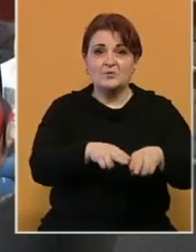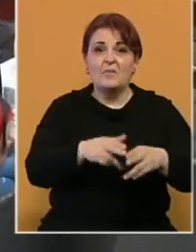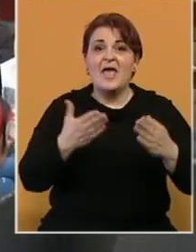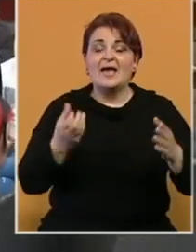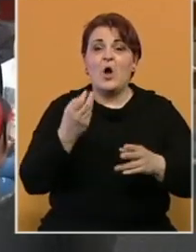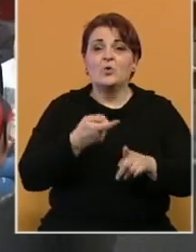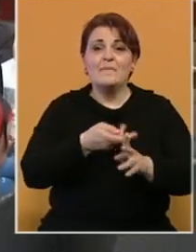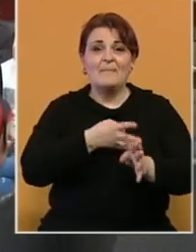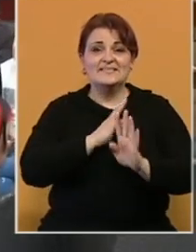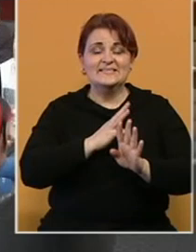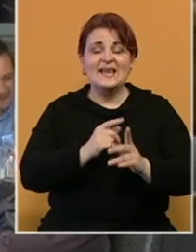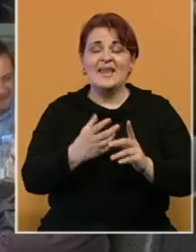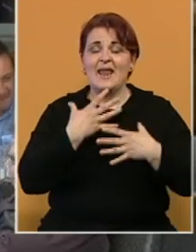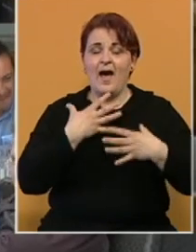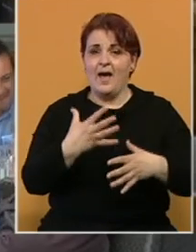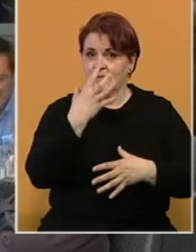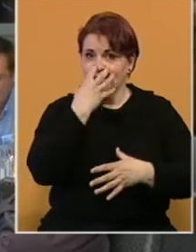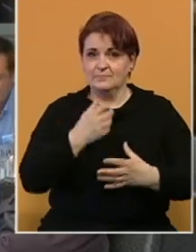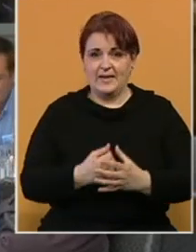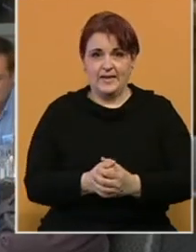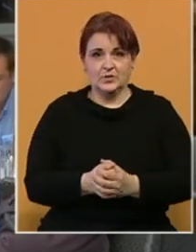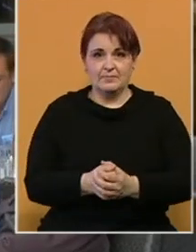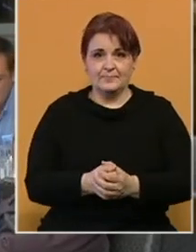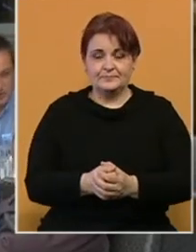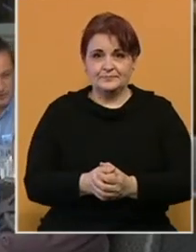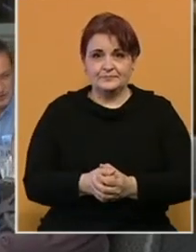kao i broj pacijenata na respiratorima.